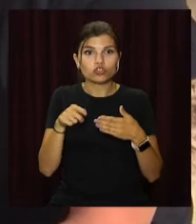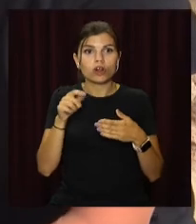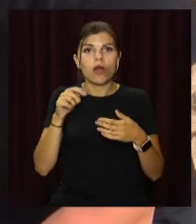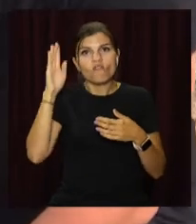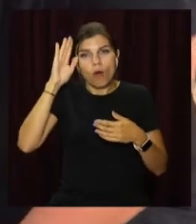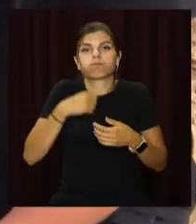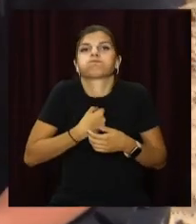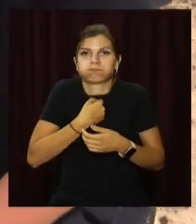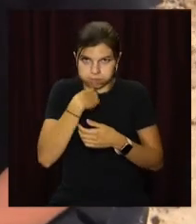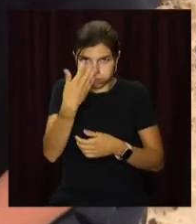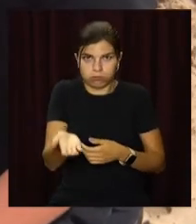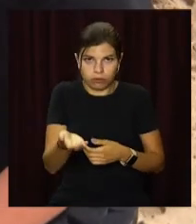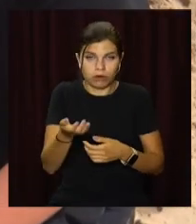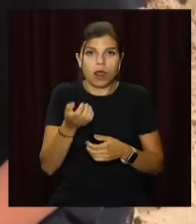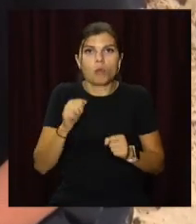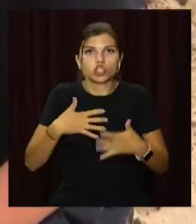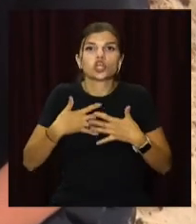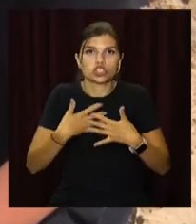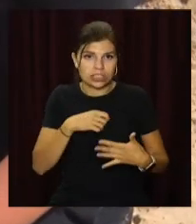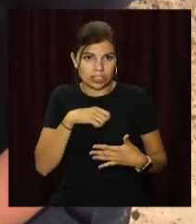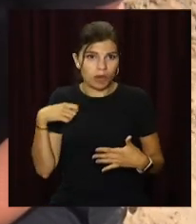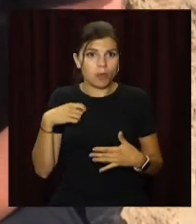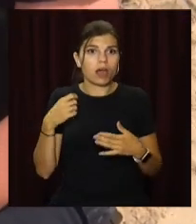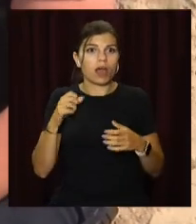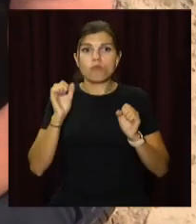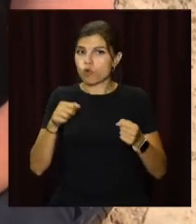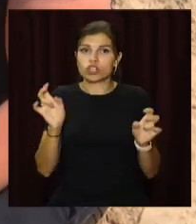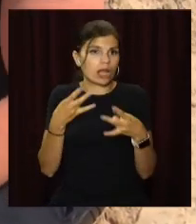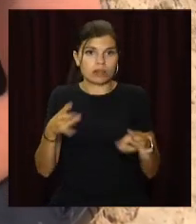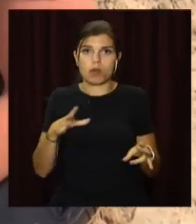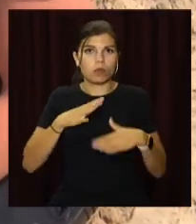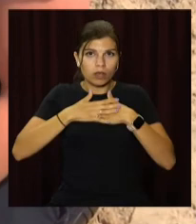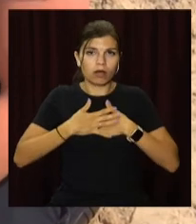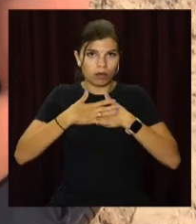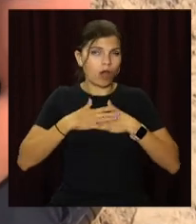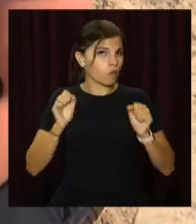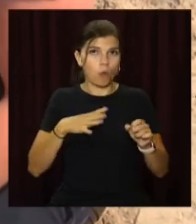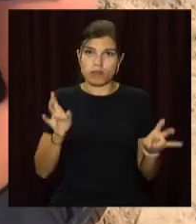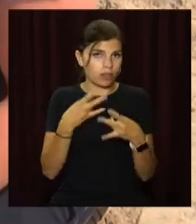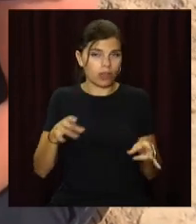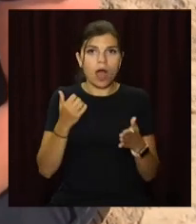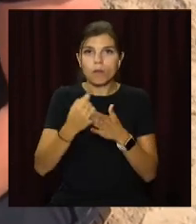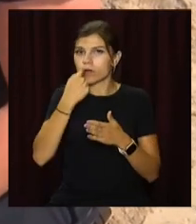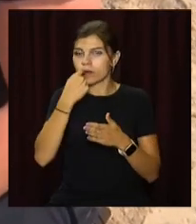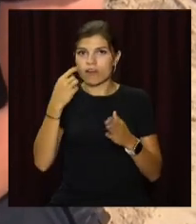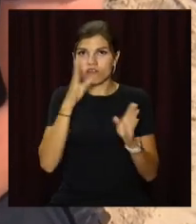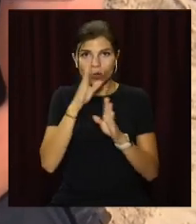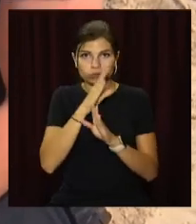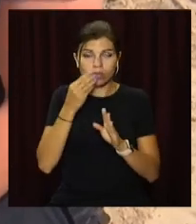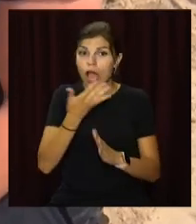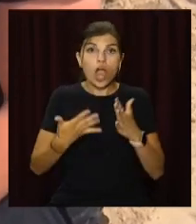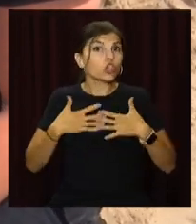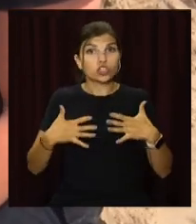сплюне воду і може задишати сам. Тобто не треба буде йому робити сердечно-легочну реанімацію. Тобто якщо не